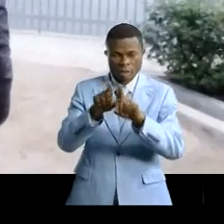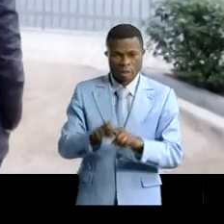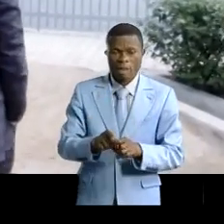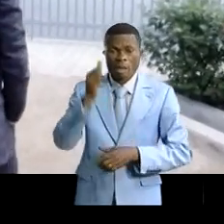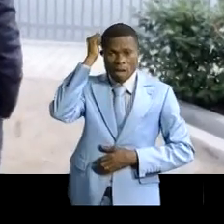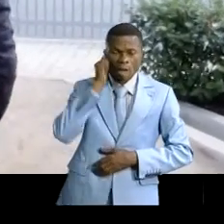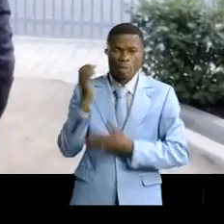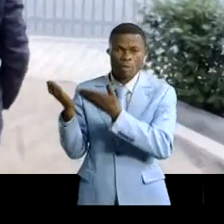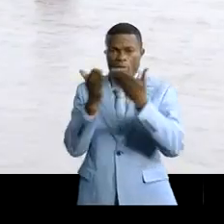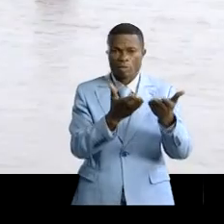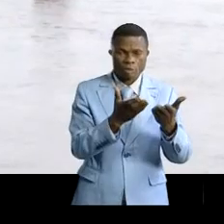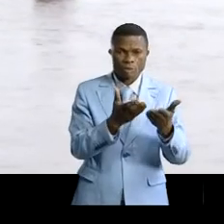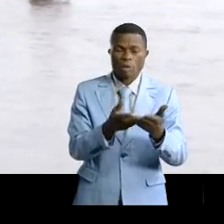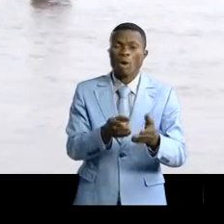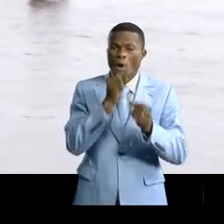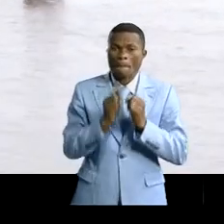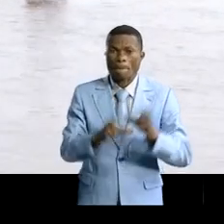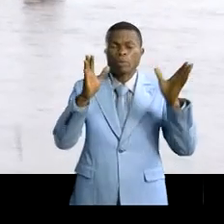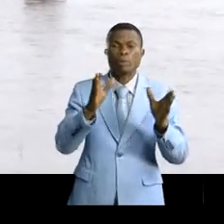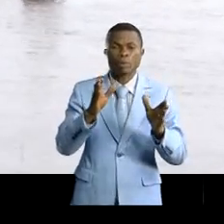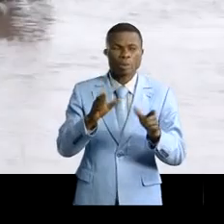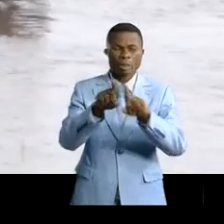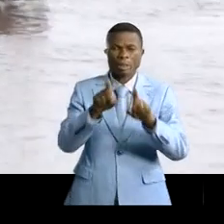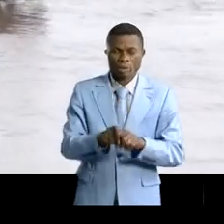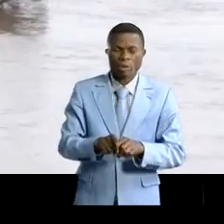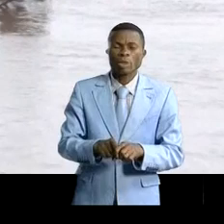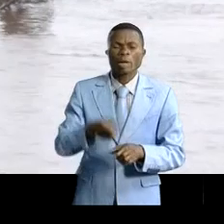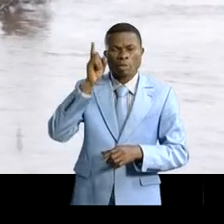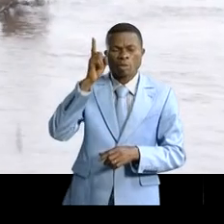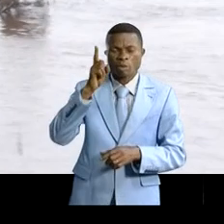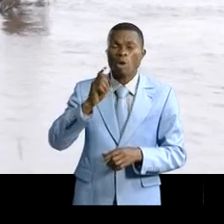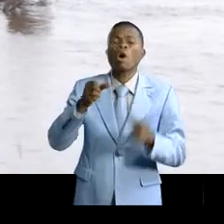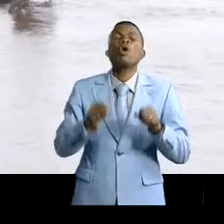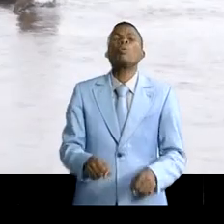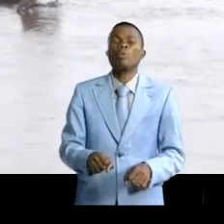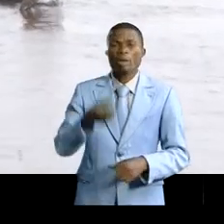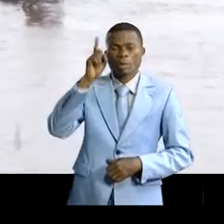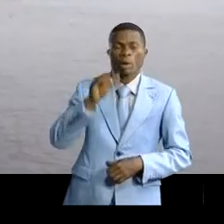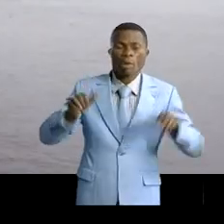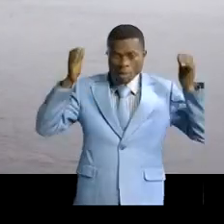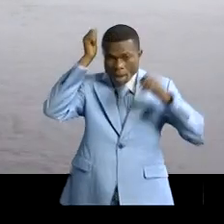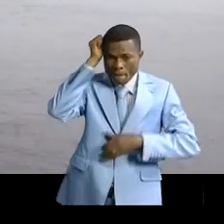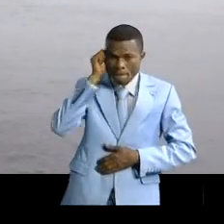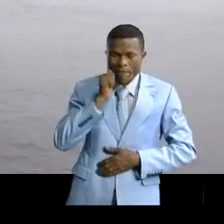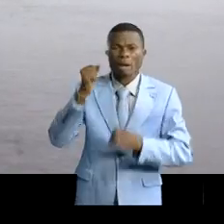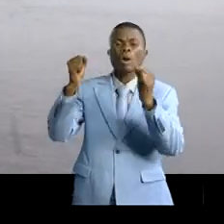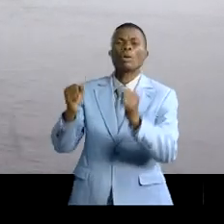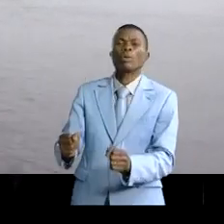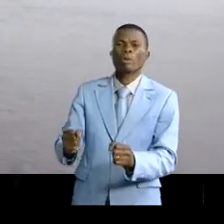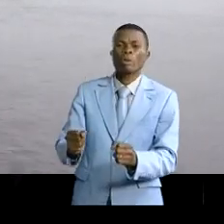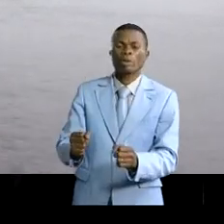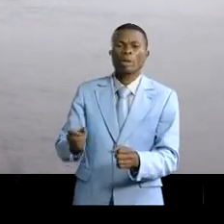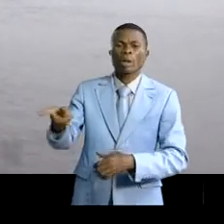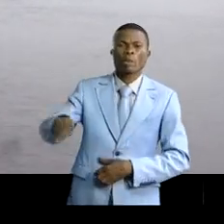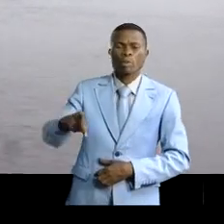qui transportait les explosifs des pionniers, premier marin victime d'une explosion du premier navire qui avait accosté dans la